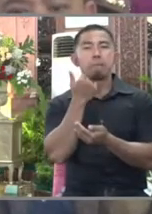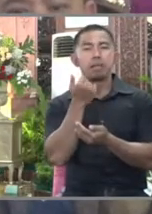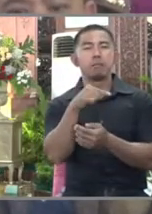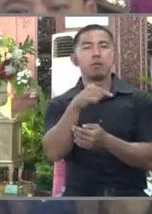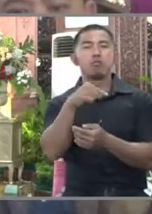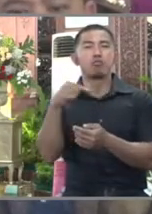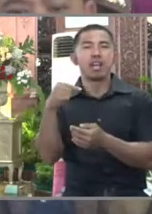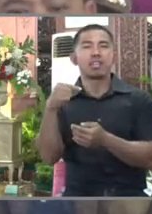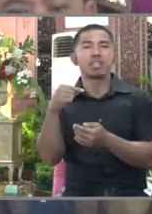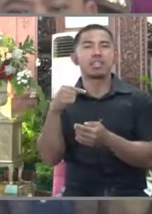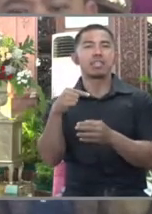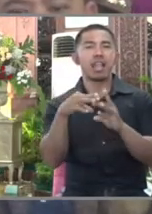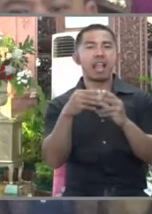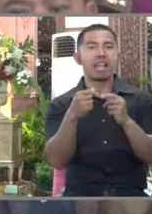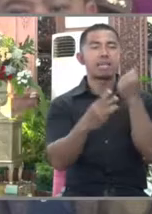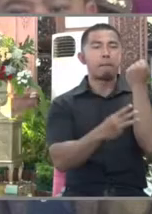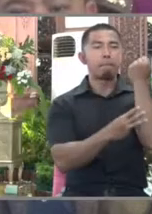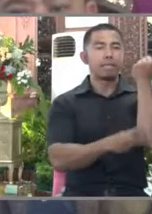mengurangi angka kemiskinan maupun